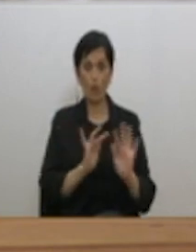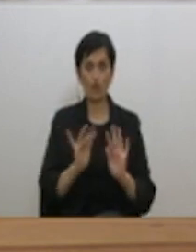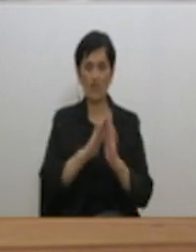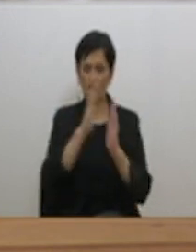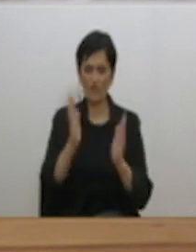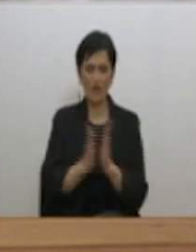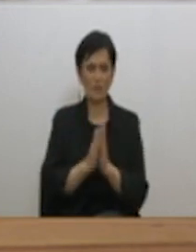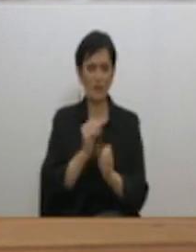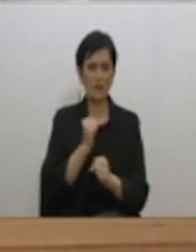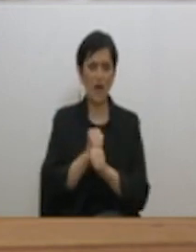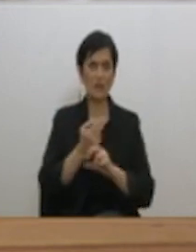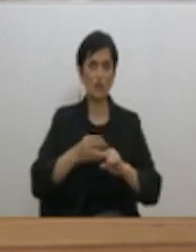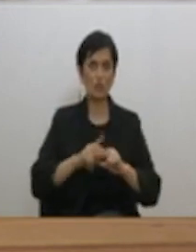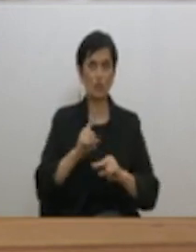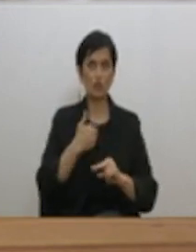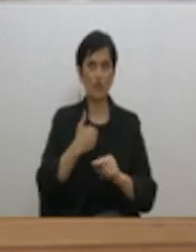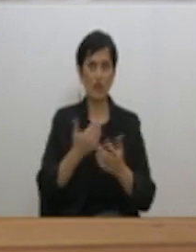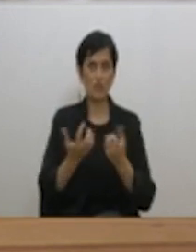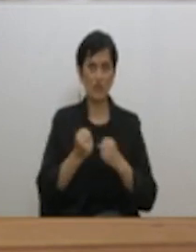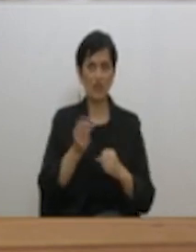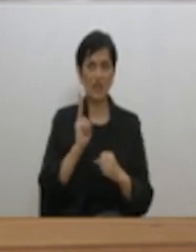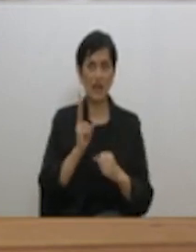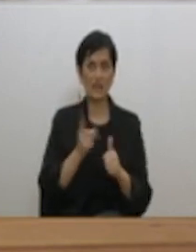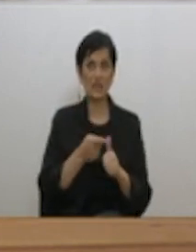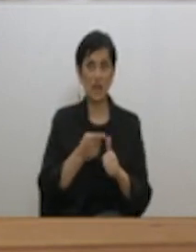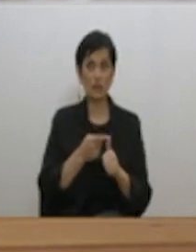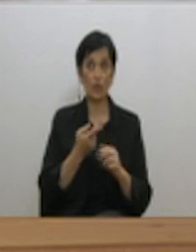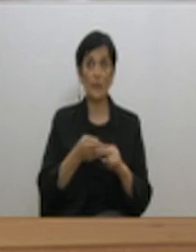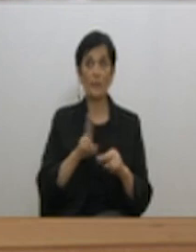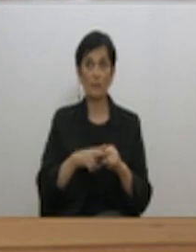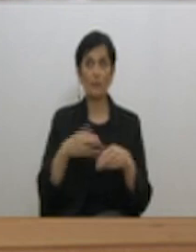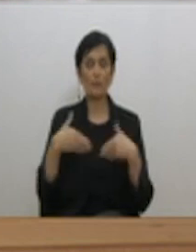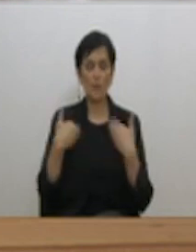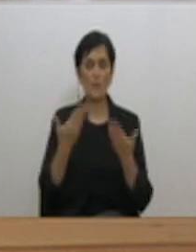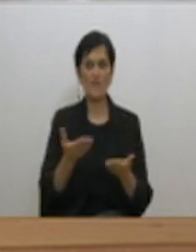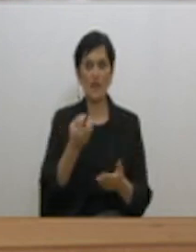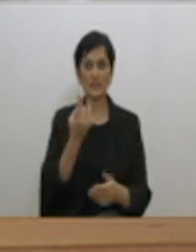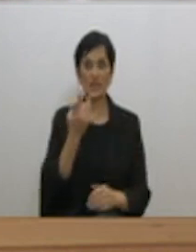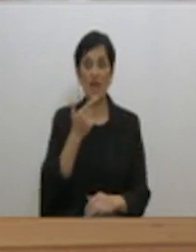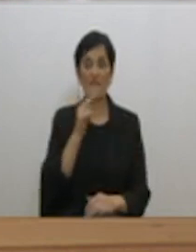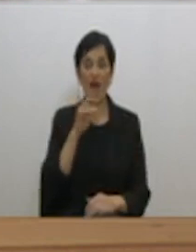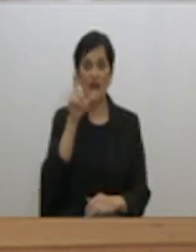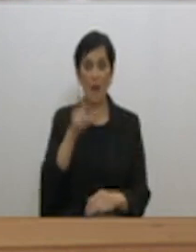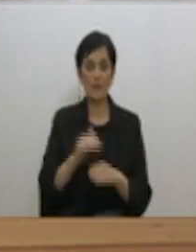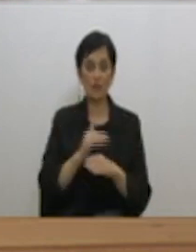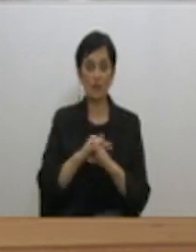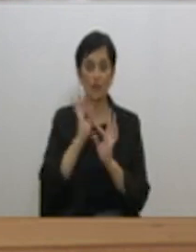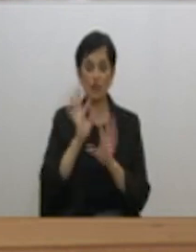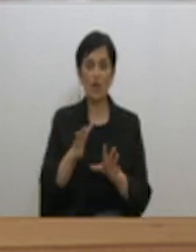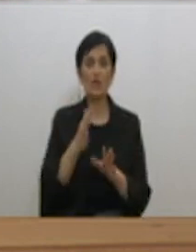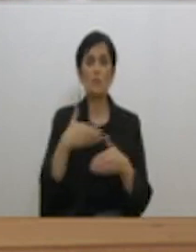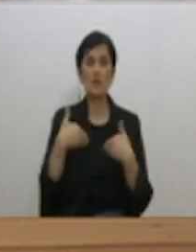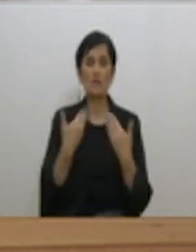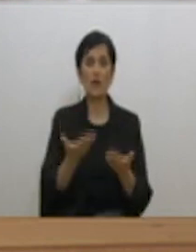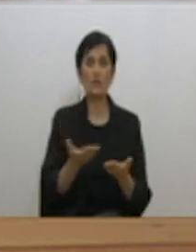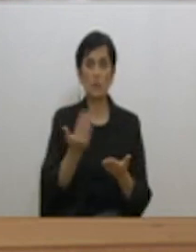ყველაფერი გაკეთდეს იმისთვის, რომ ჩვენ მივიღოთ კანდიდატის სტატუსი. ამიტომ მივესალმები კიდევ ერთხელ ნიკა გვარამიას შეწყალებას და მივესალმები იმას,